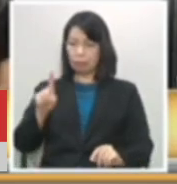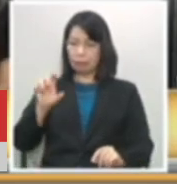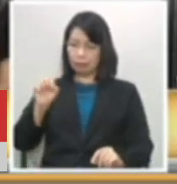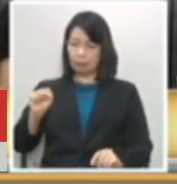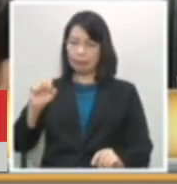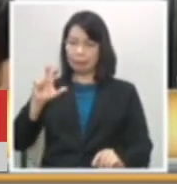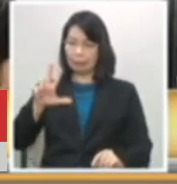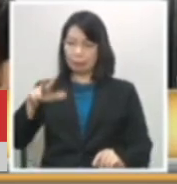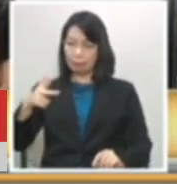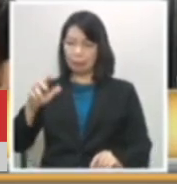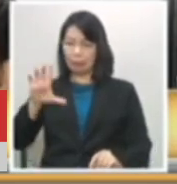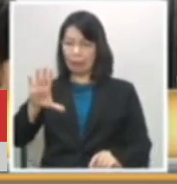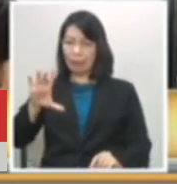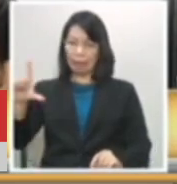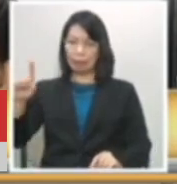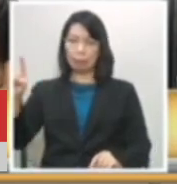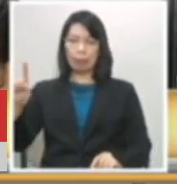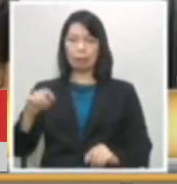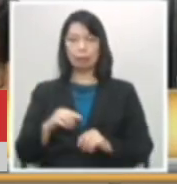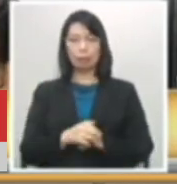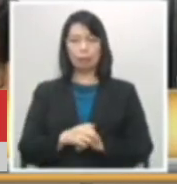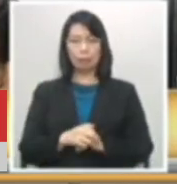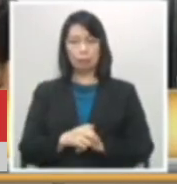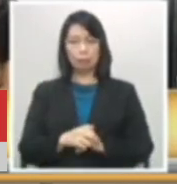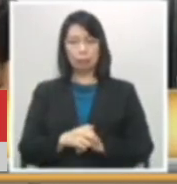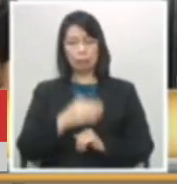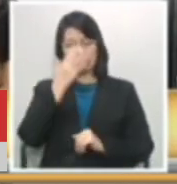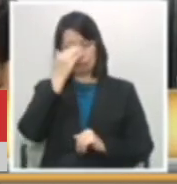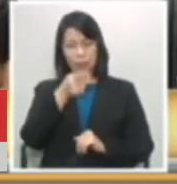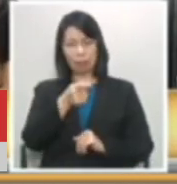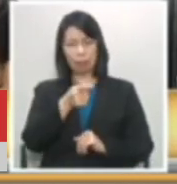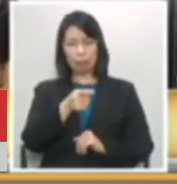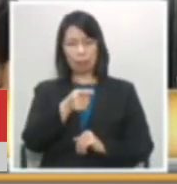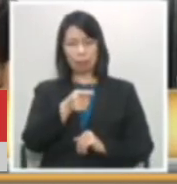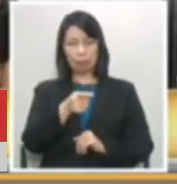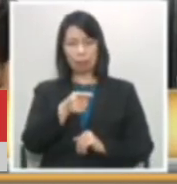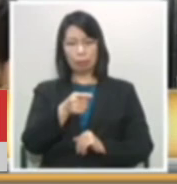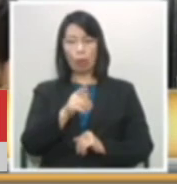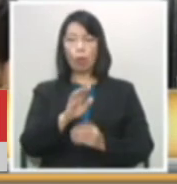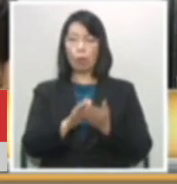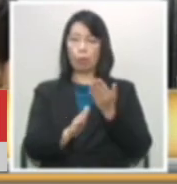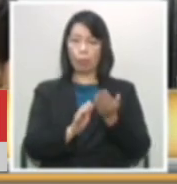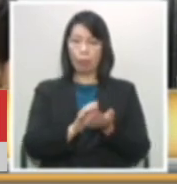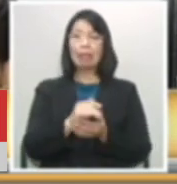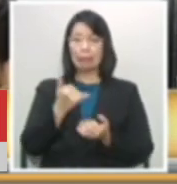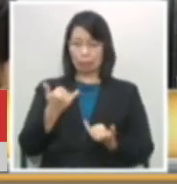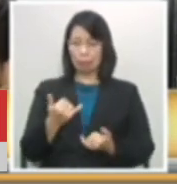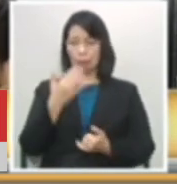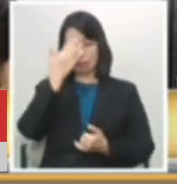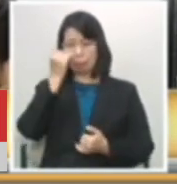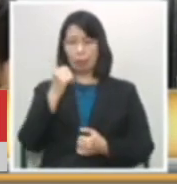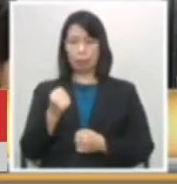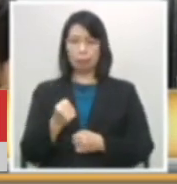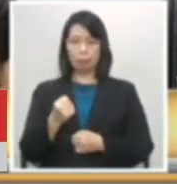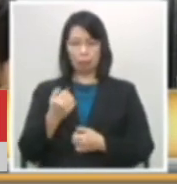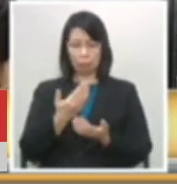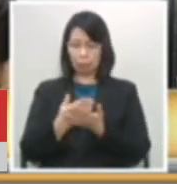135,000 ล้านบาทเศษเท่านั้นเทียบแล้วยอดงบประมาณลดลงถึงเกือบ 8,000 ล้านบาทคิด